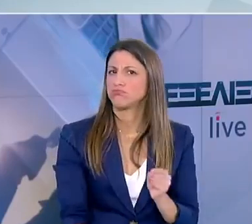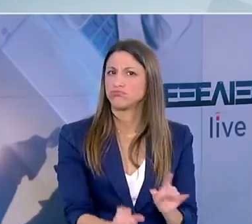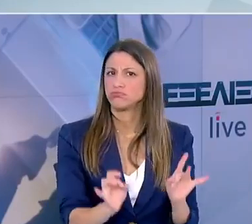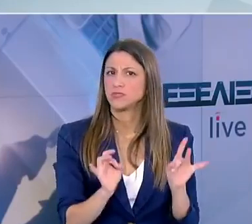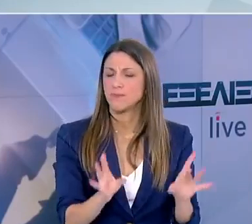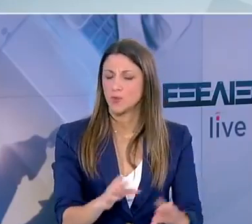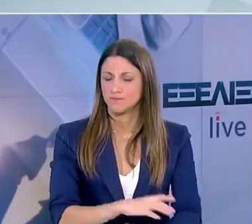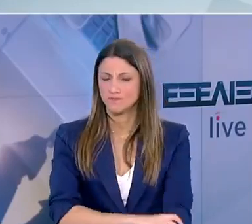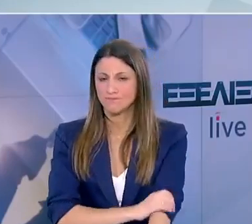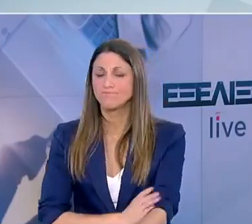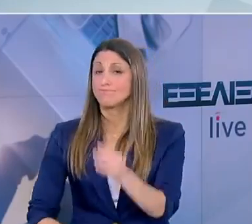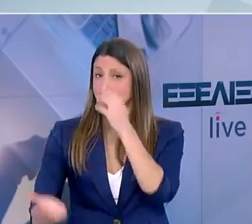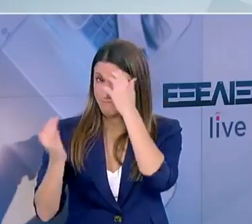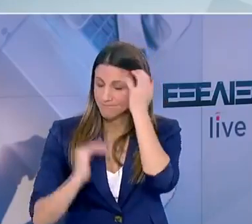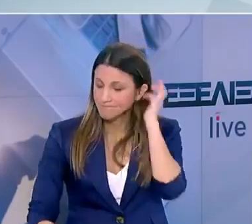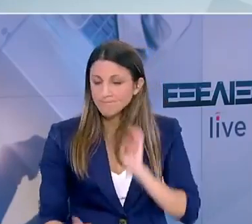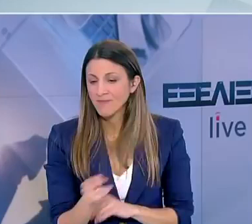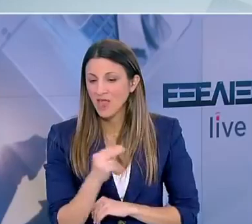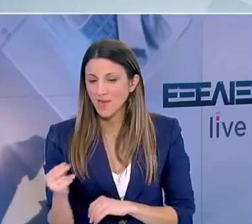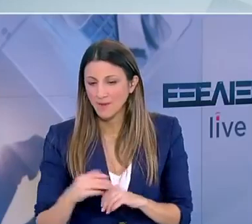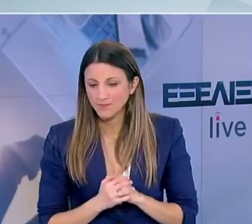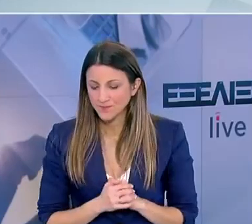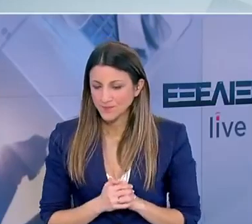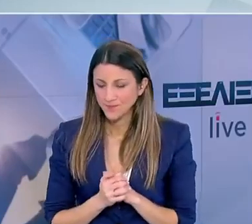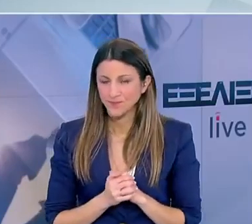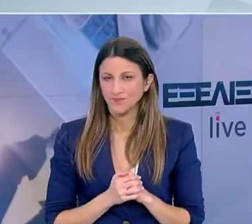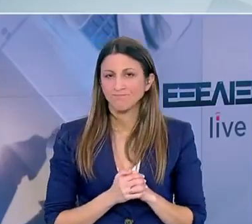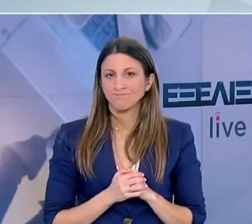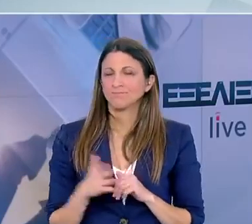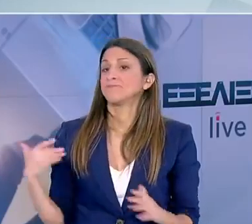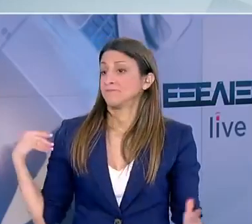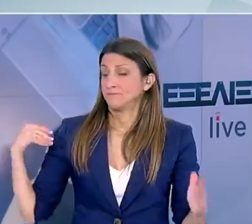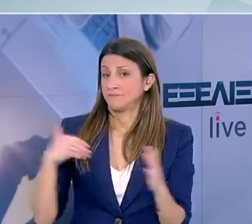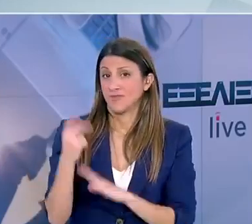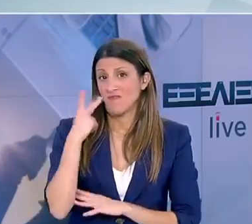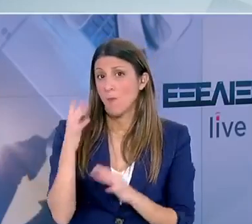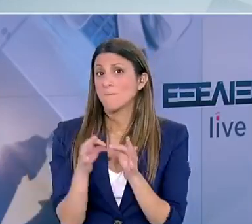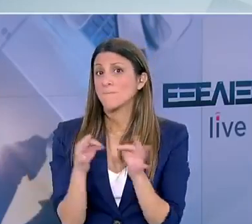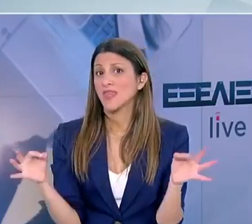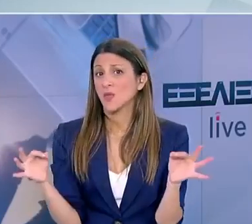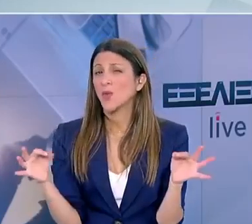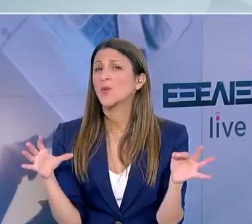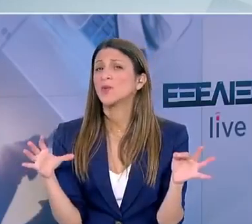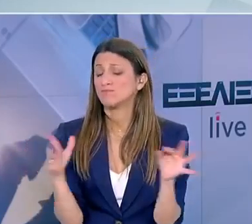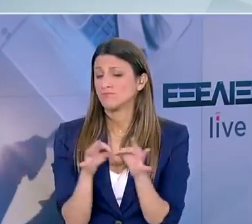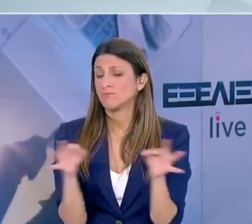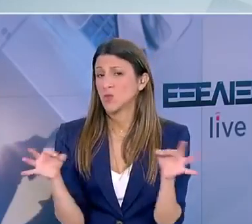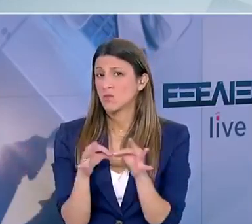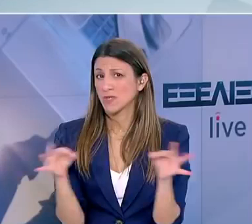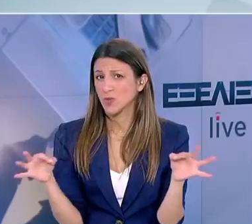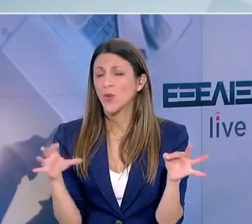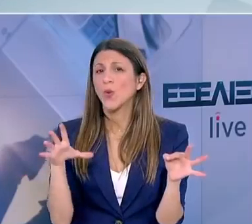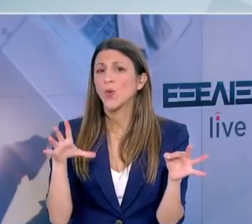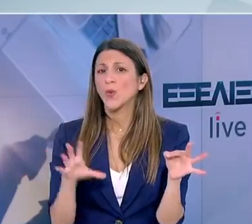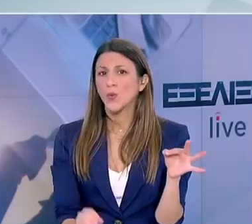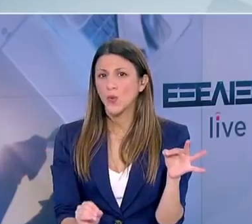να αναφερθώ στα τρέχοντα ζητήματα, αξιολογώντας τη μέχρι στιγμής αποτελεσματικότητα του μέτρου. Αποφασίζεται με κία η